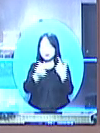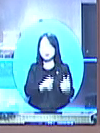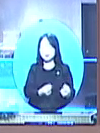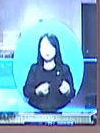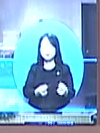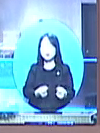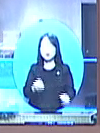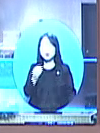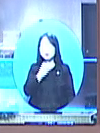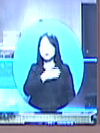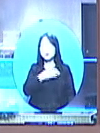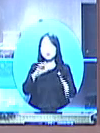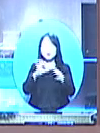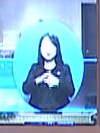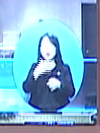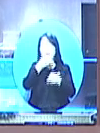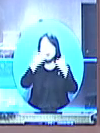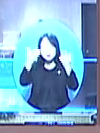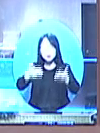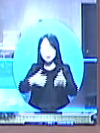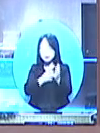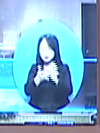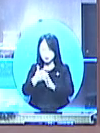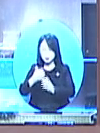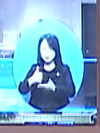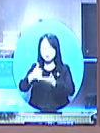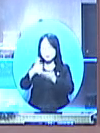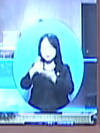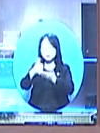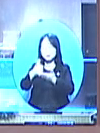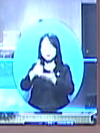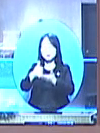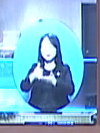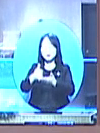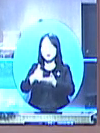주시기 바랍니다. 부요의 복을 주신 예수님,